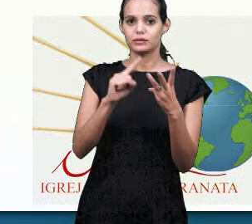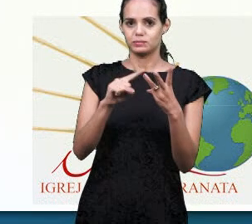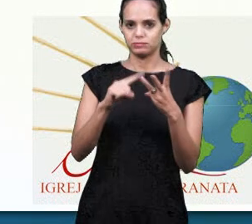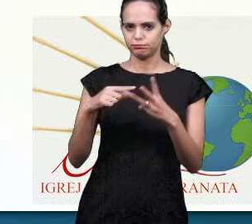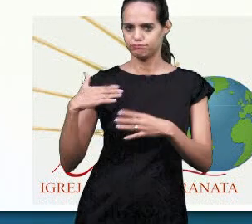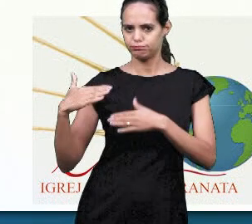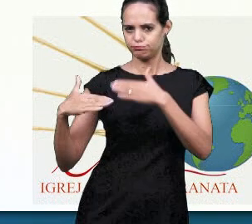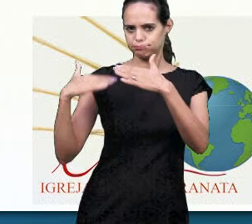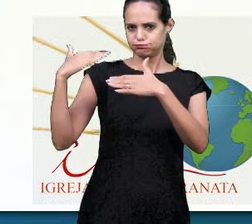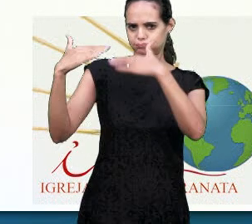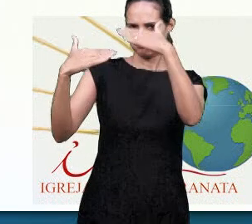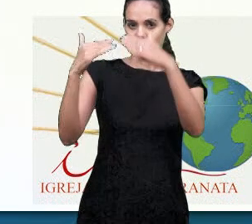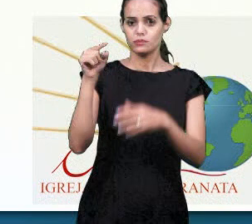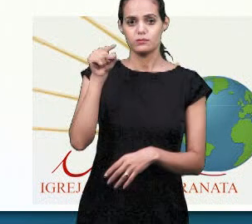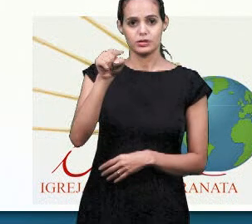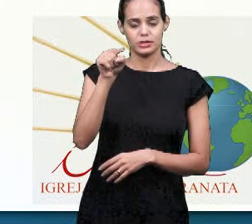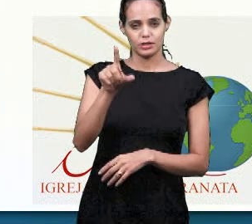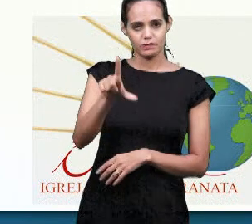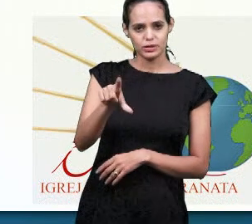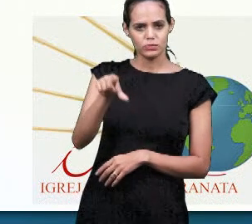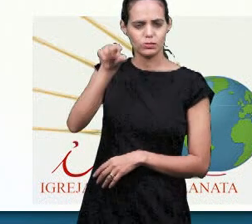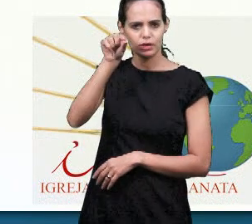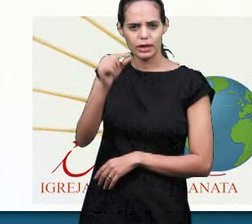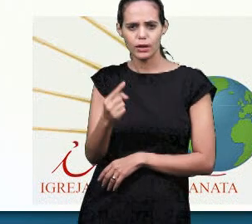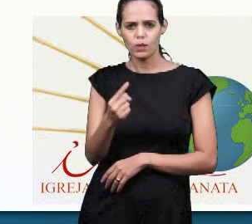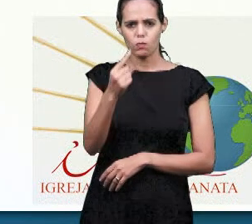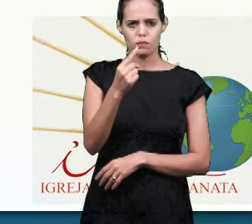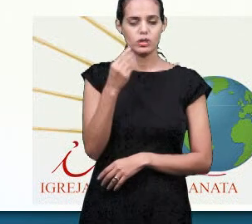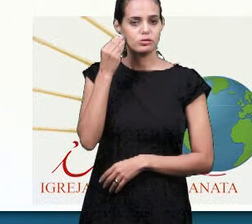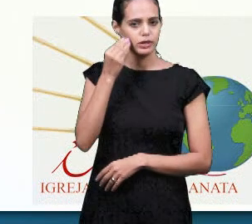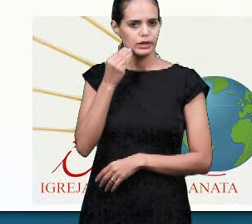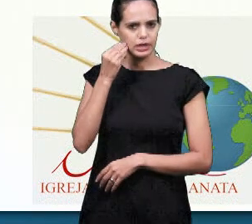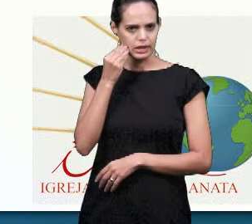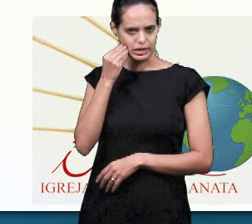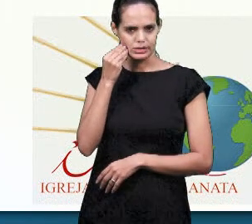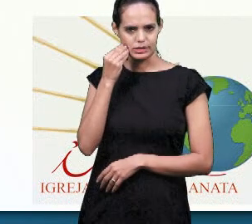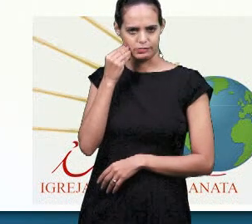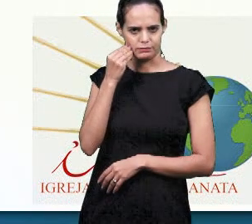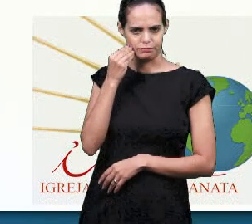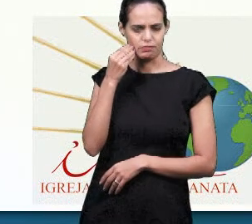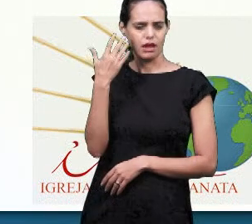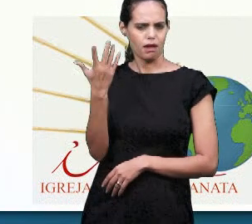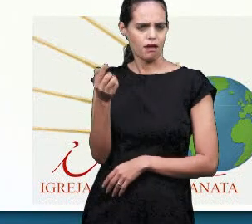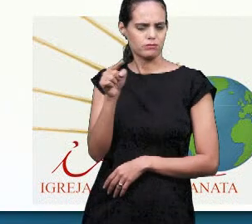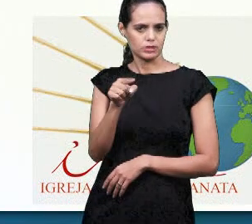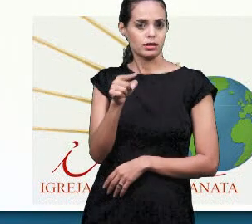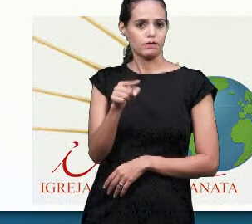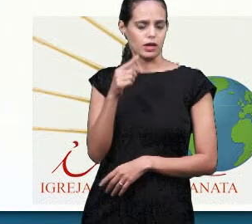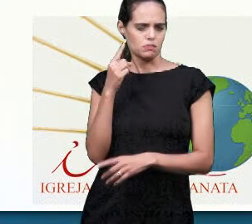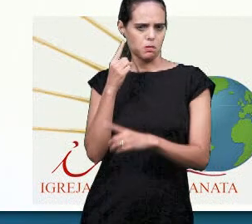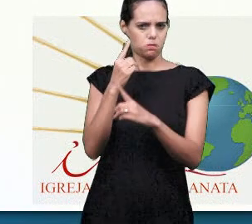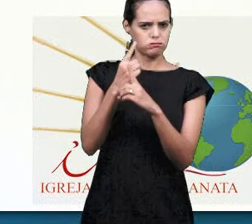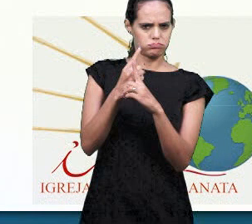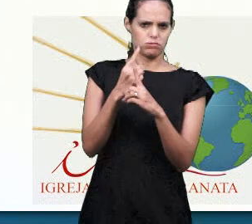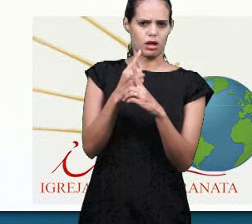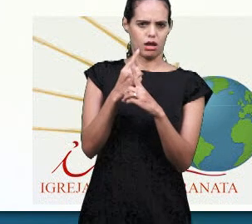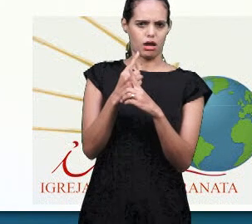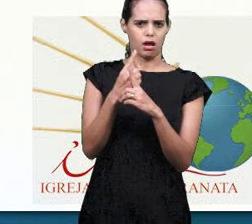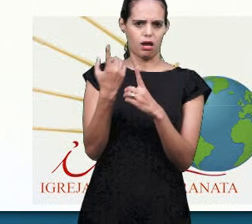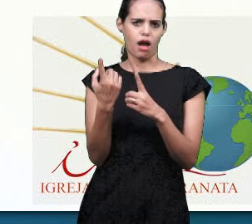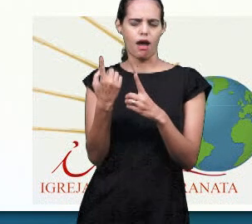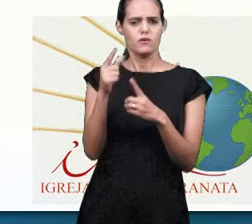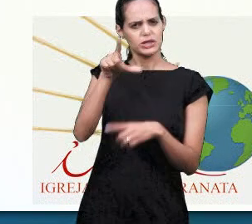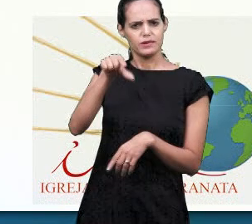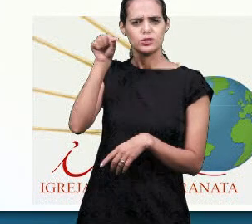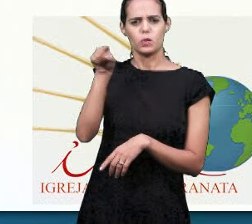allez choisir une de ces expériences, une de ces rencontres. Bien évidemment, vous voulez vous étudier